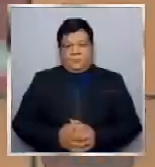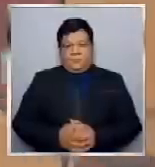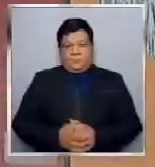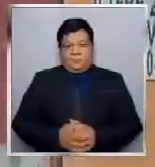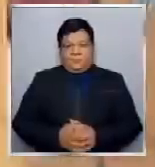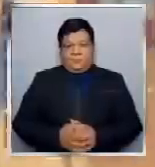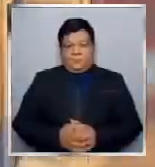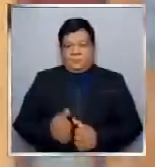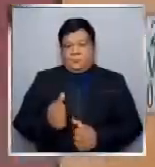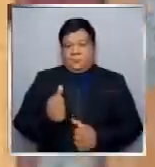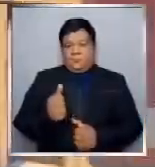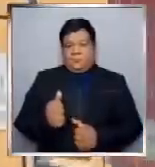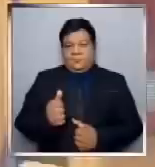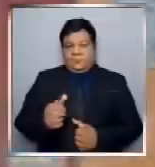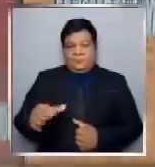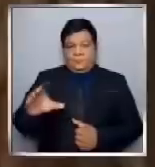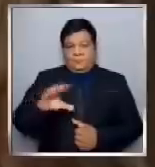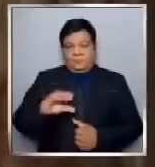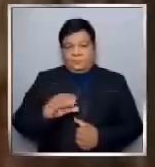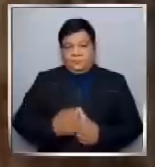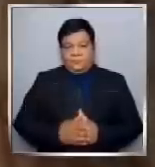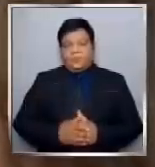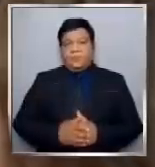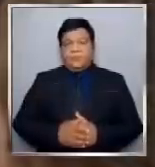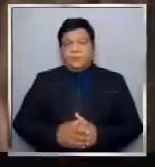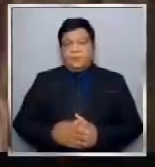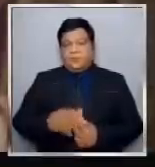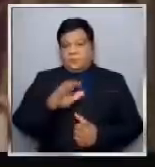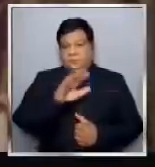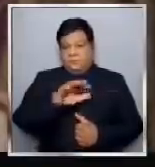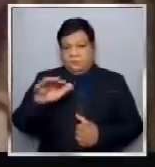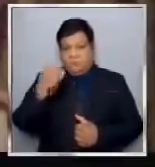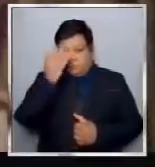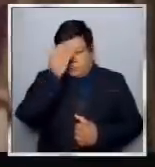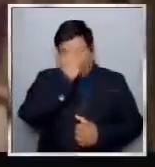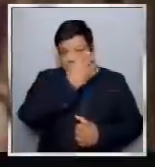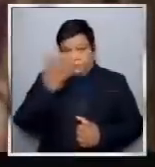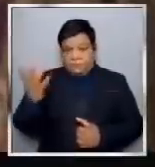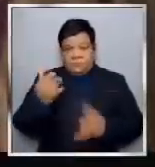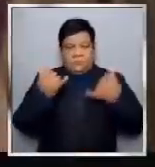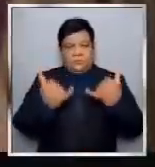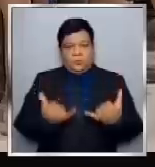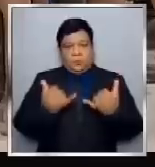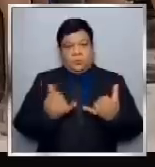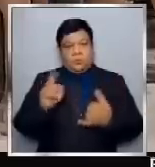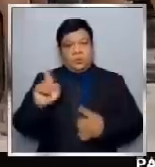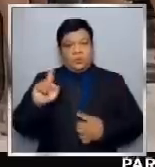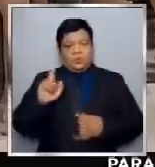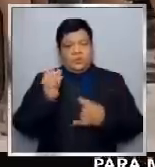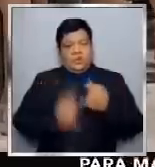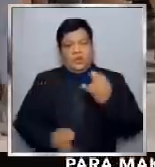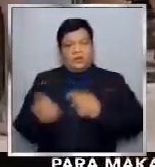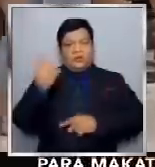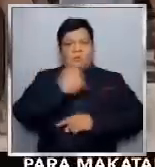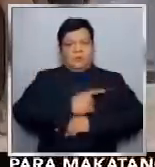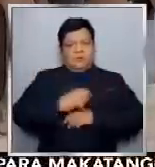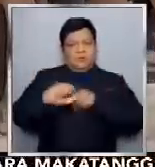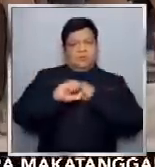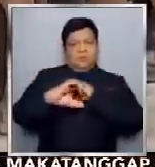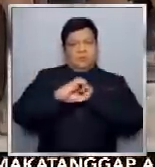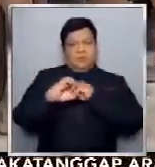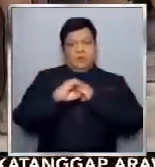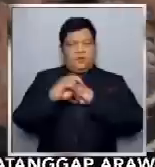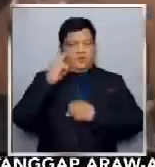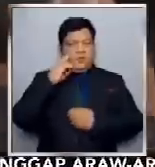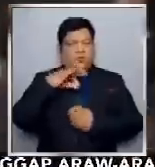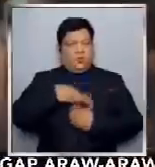Magandang hapon po. Mga Kapuso, huling araw na ngayon ng kampanya para sa eleksyon 2022. At bukod sa sabay-sabay na meeting